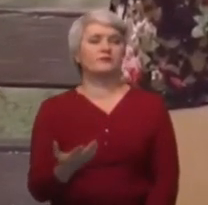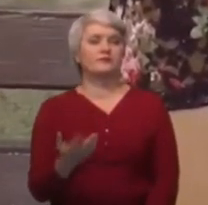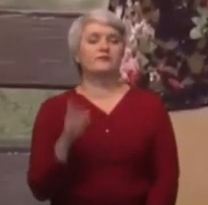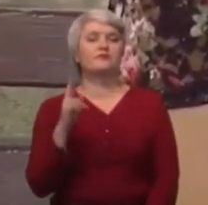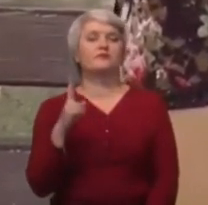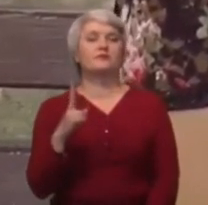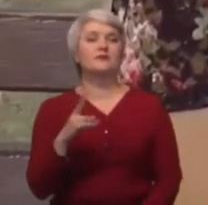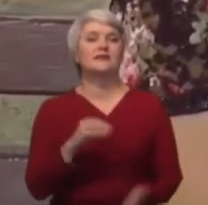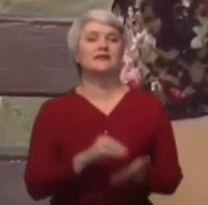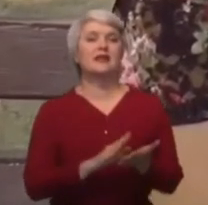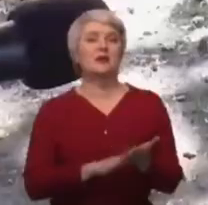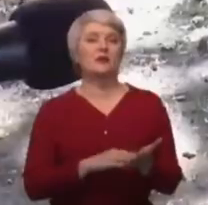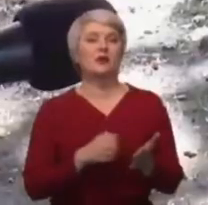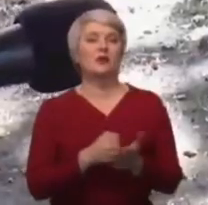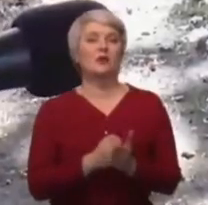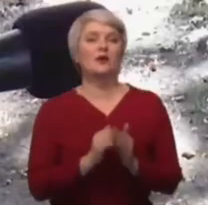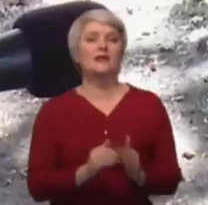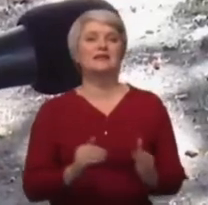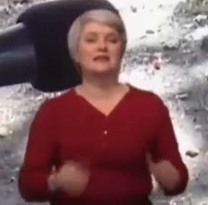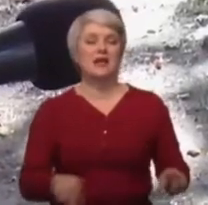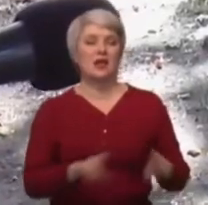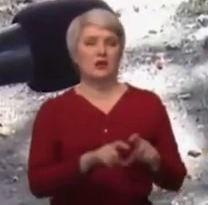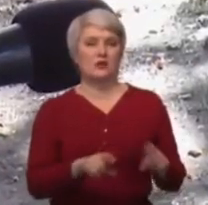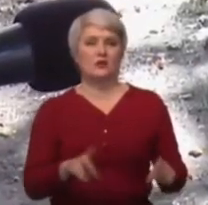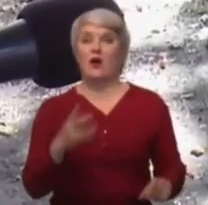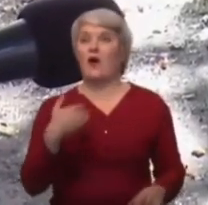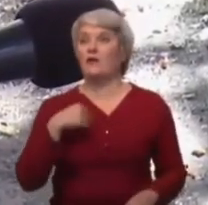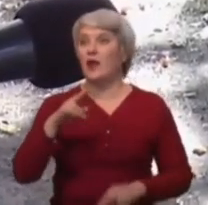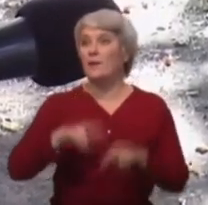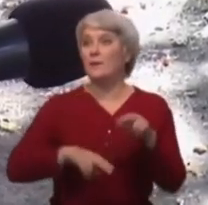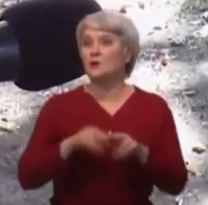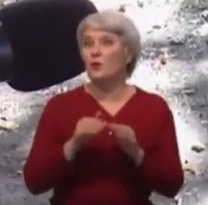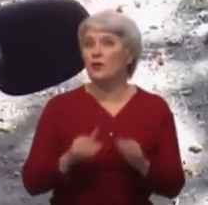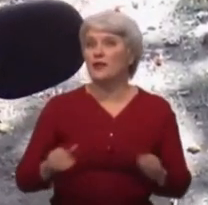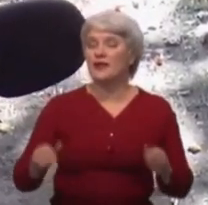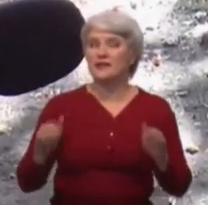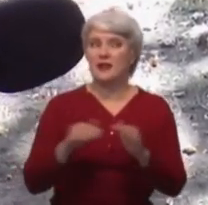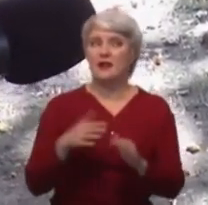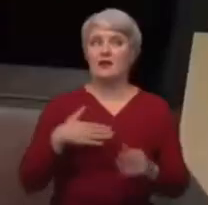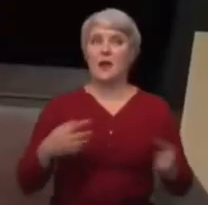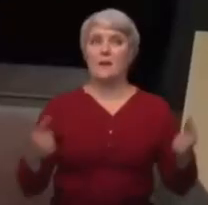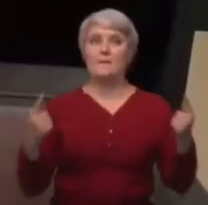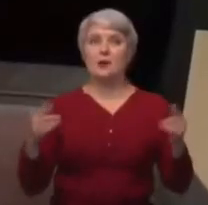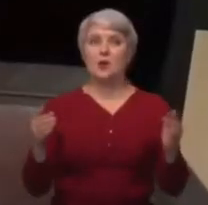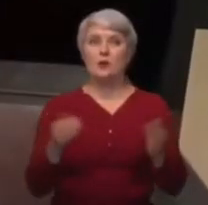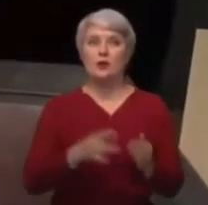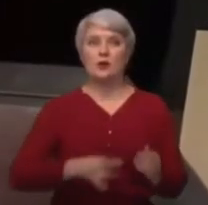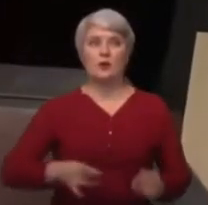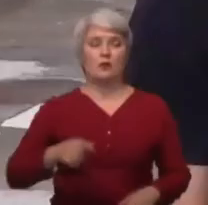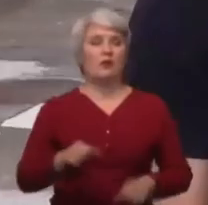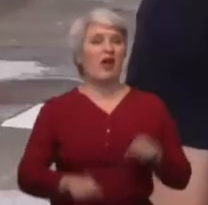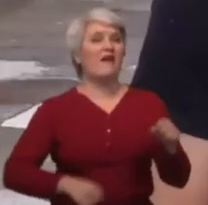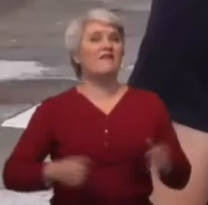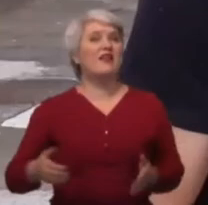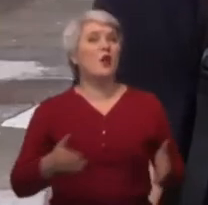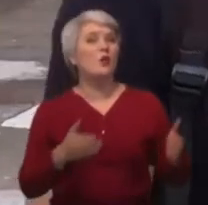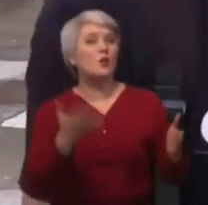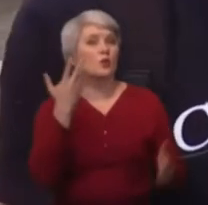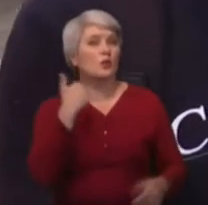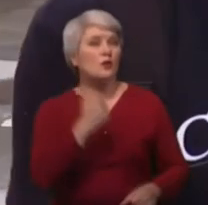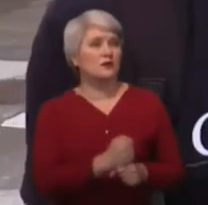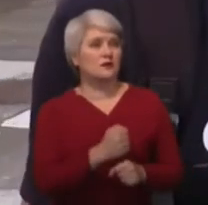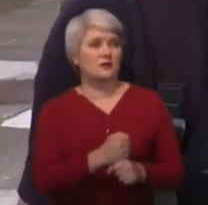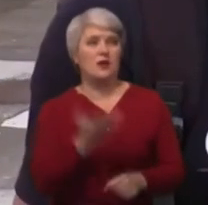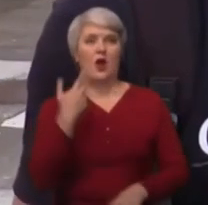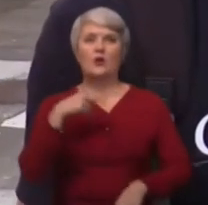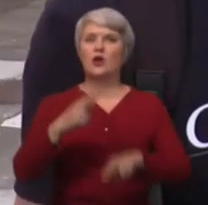Як записатись до садочку? Когда же нам наконец-то построить детский сад на нашем большом микрорайоне? Велодорожки когда сделают? Когда вообще достроится